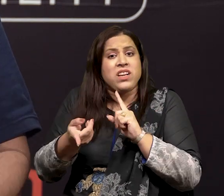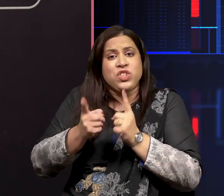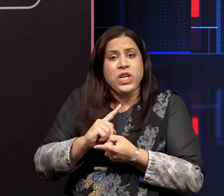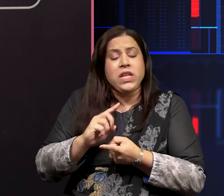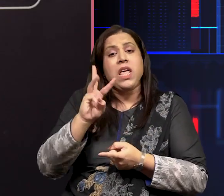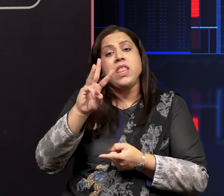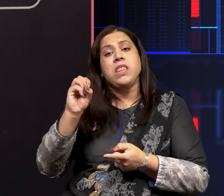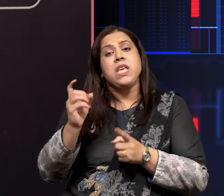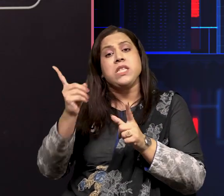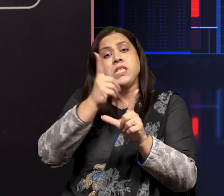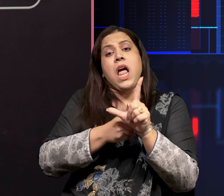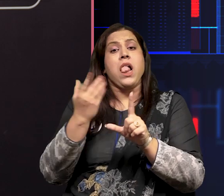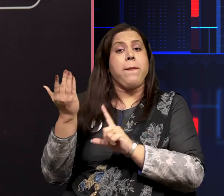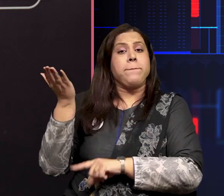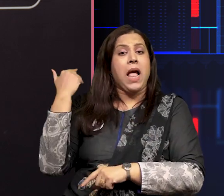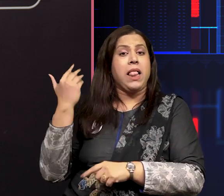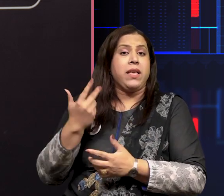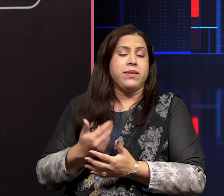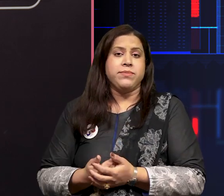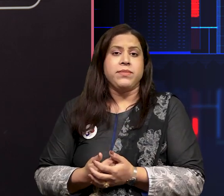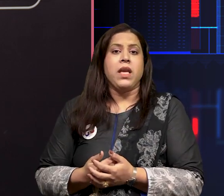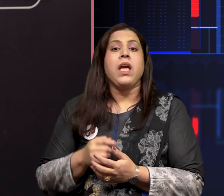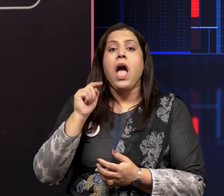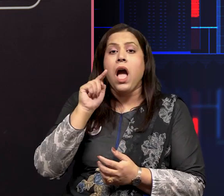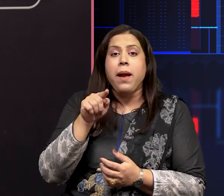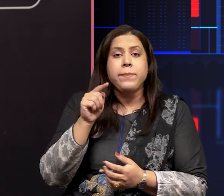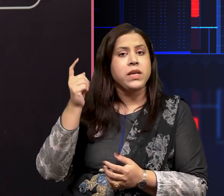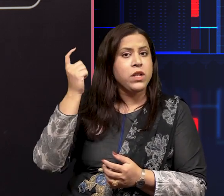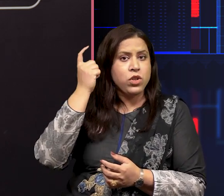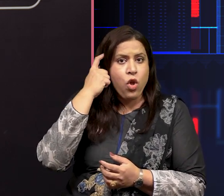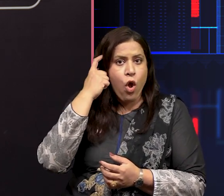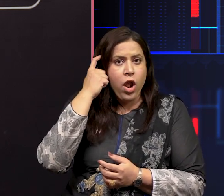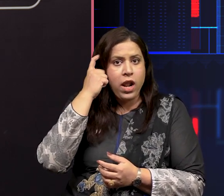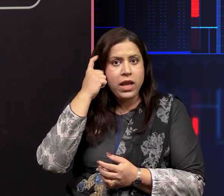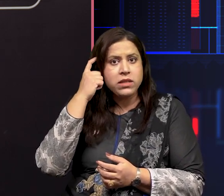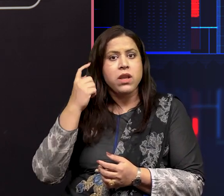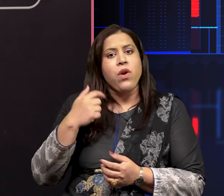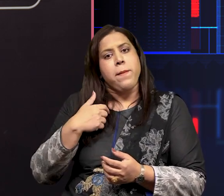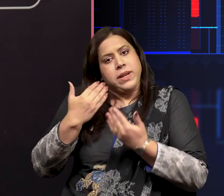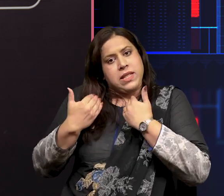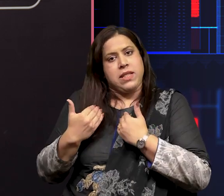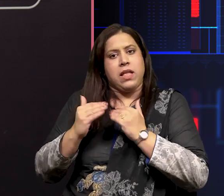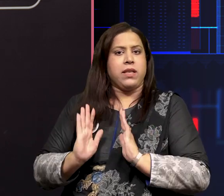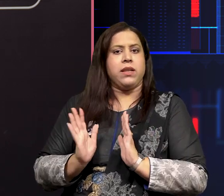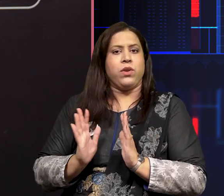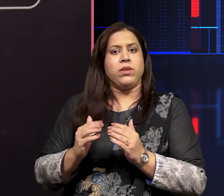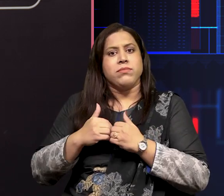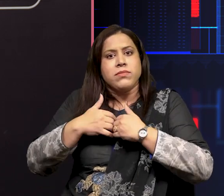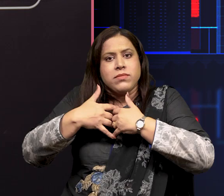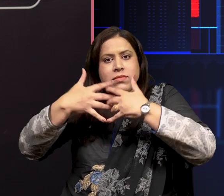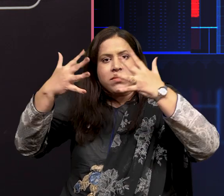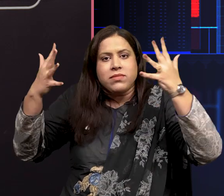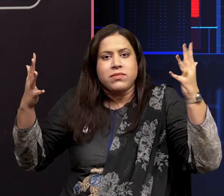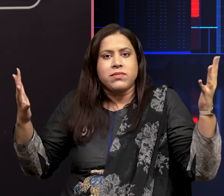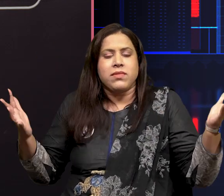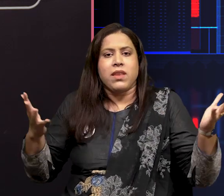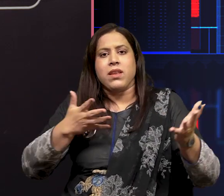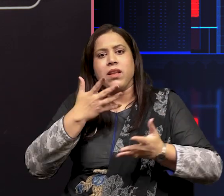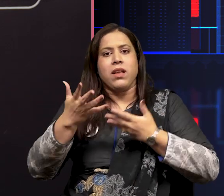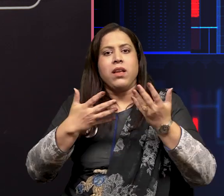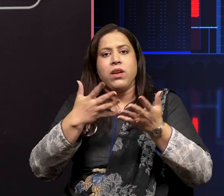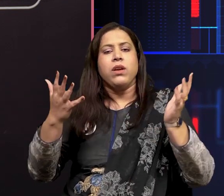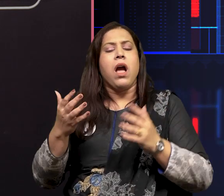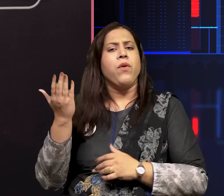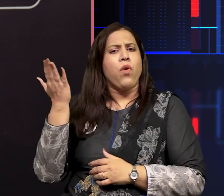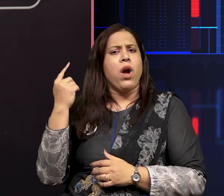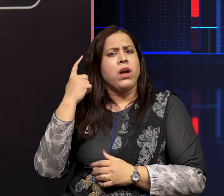आपकी अपनी ज़ात पे नहीं रहती। मेरी नॉलेज वो भी है जो मैंने अपने टीचर से सुना, मेरी नॉलेज वो भी है जो मैंने किताबों में पढ़ा।